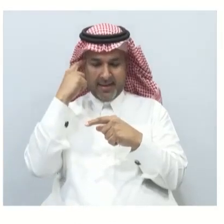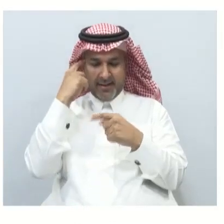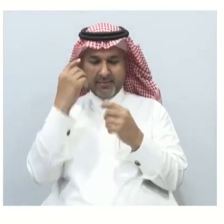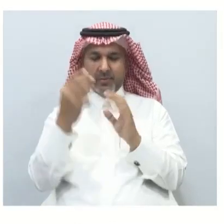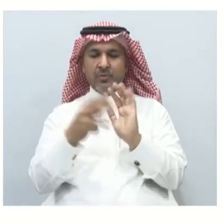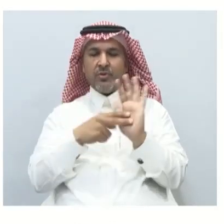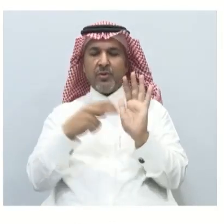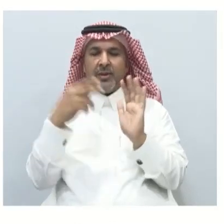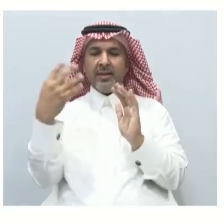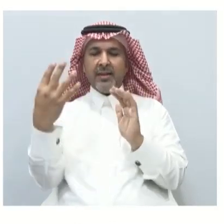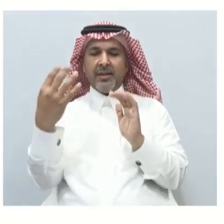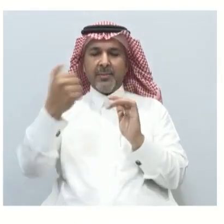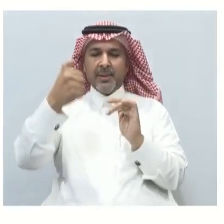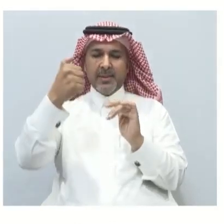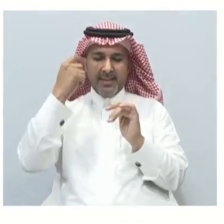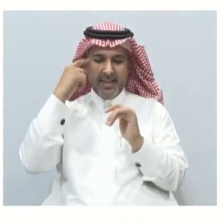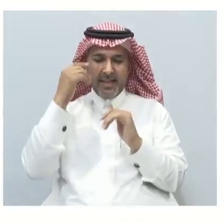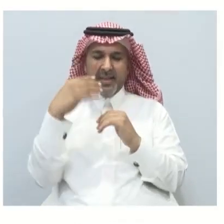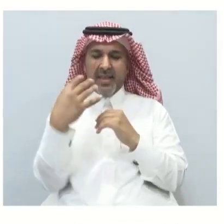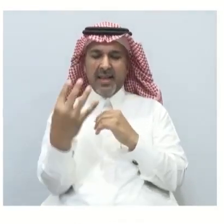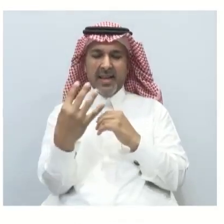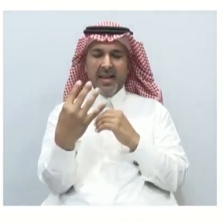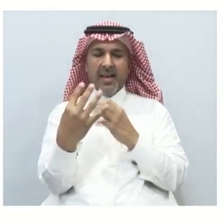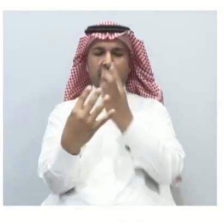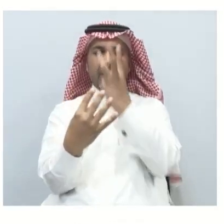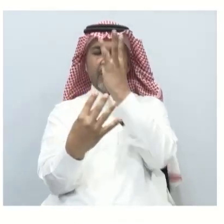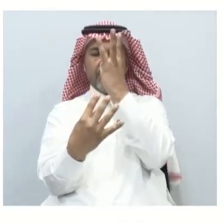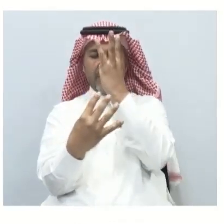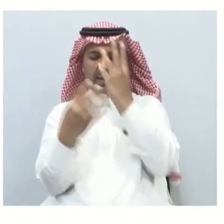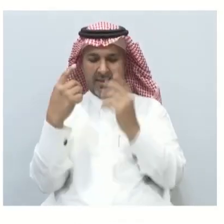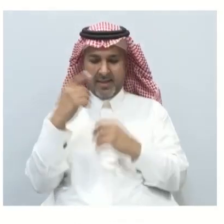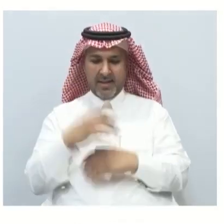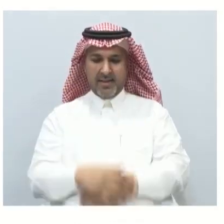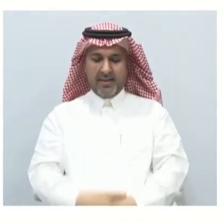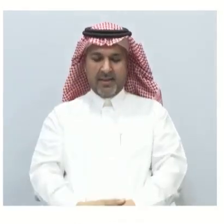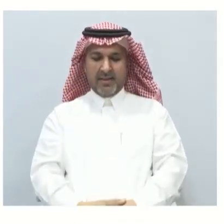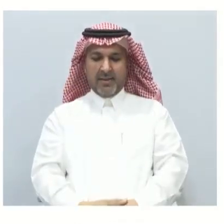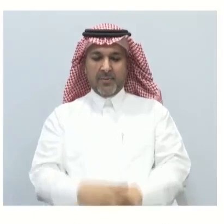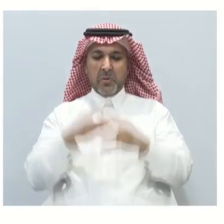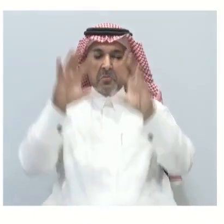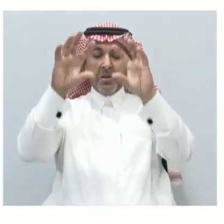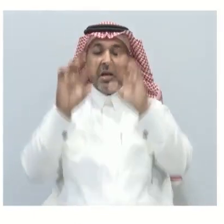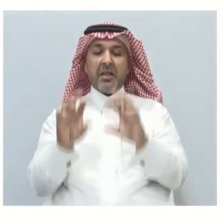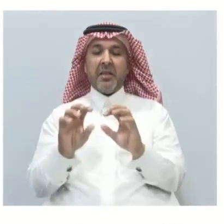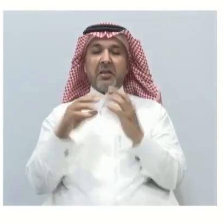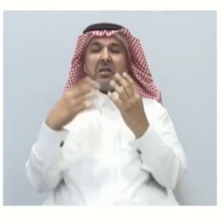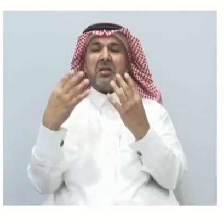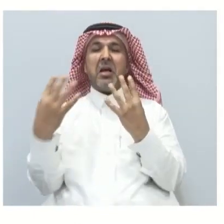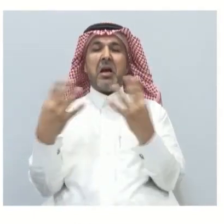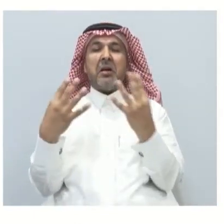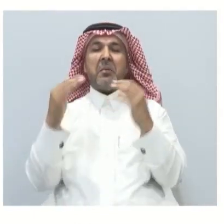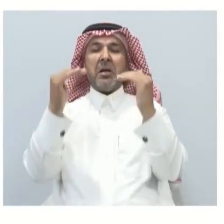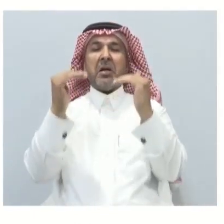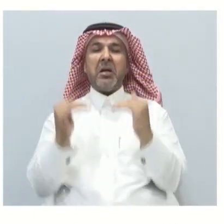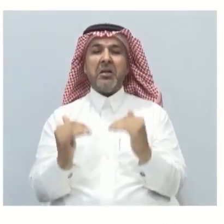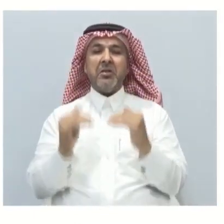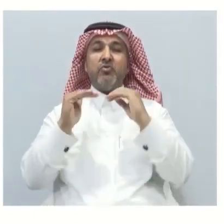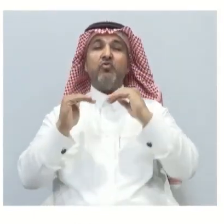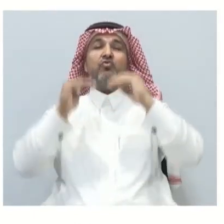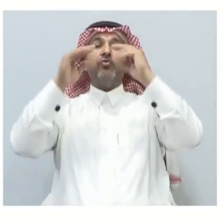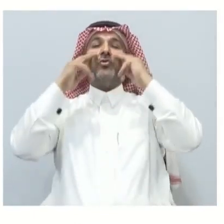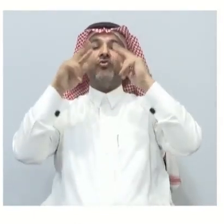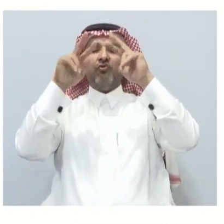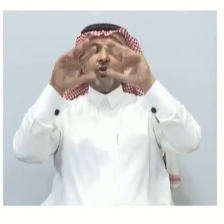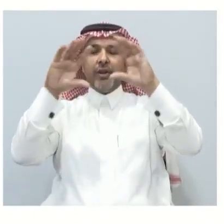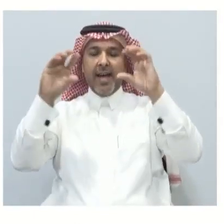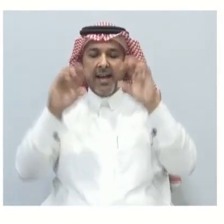الاساس بنزل الاسس 2 ان نا 1 تسا 3 معادله بسيطه 2 ان تساوي